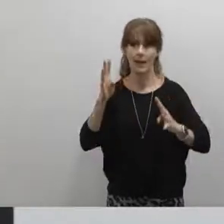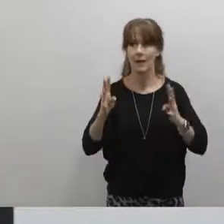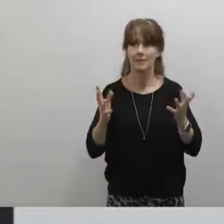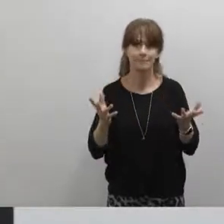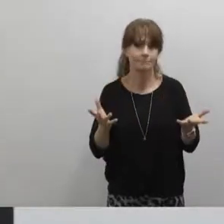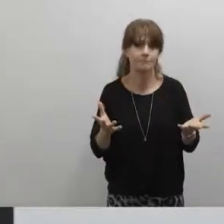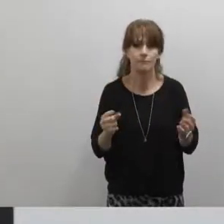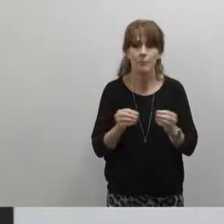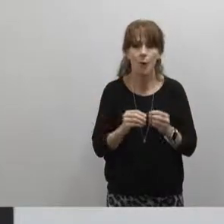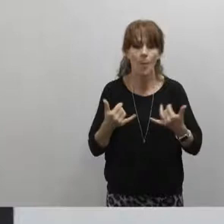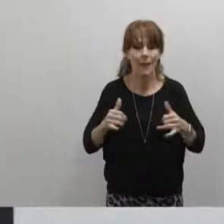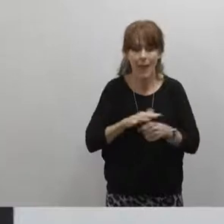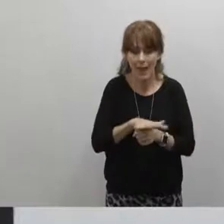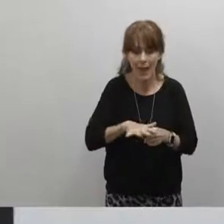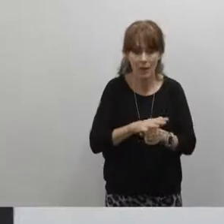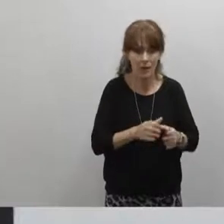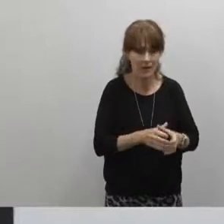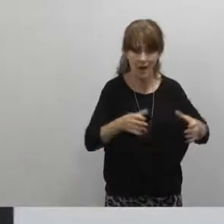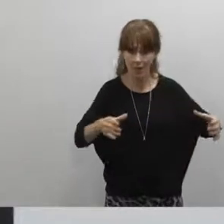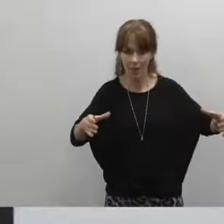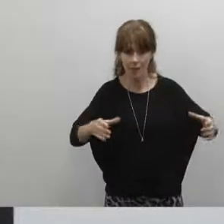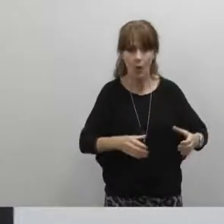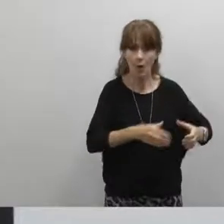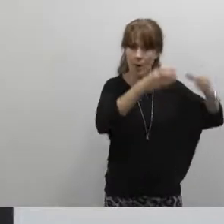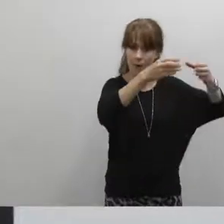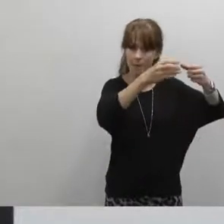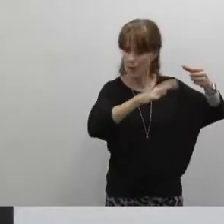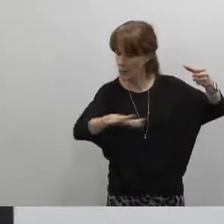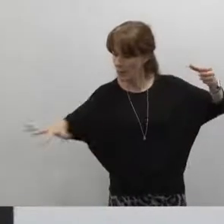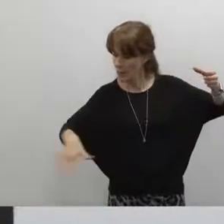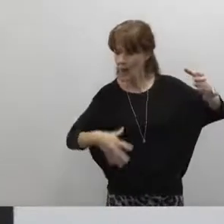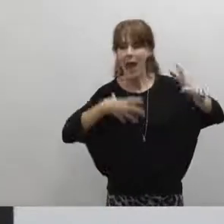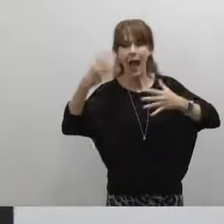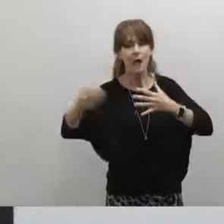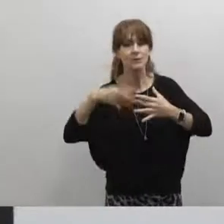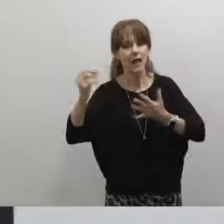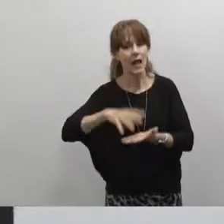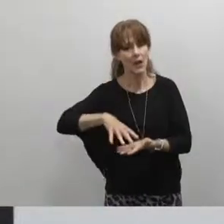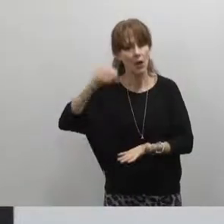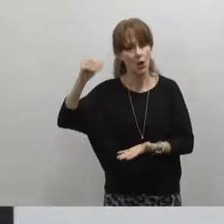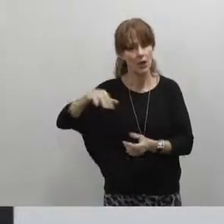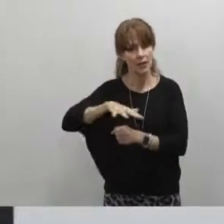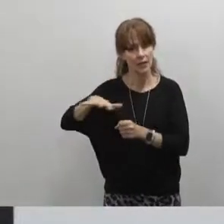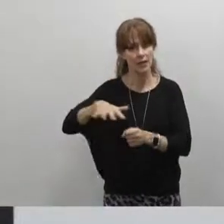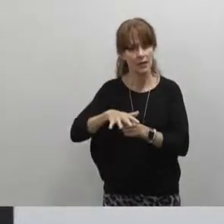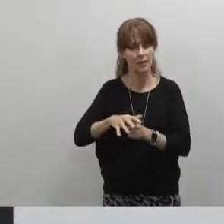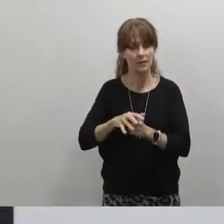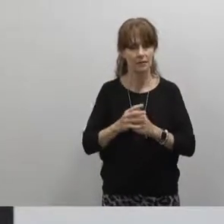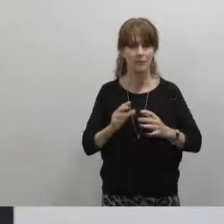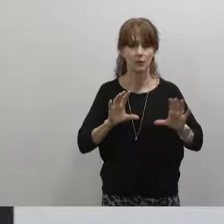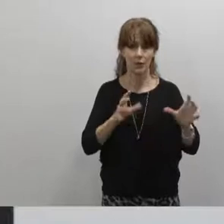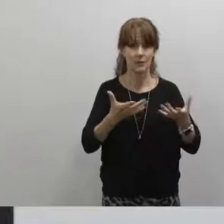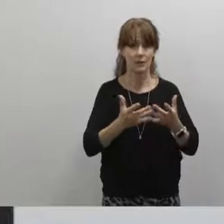thưa dương nhận tịnh na I was at the những ai điên sâu